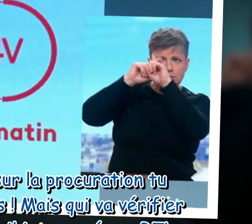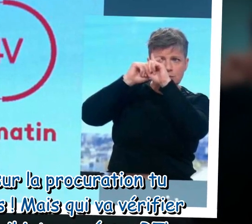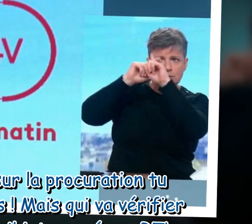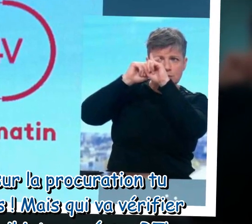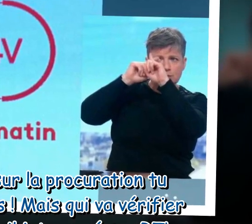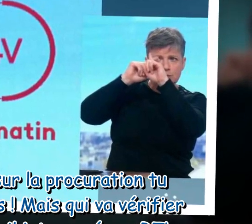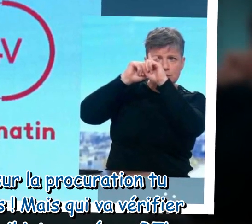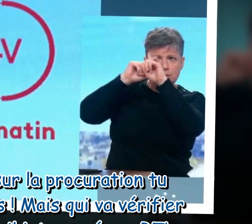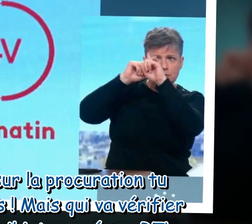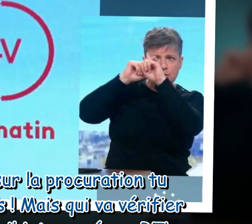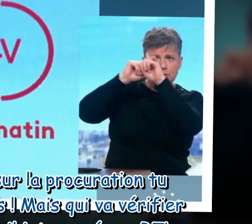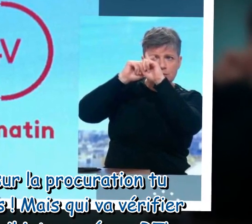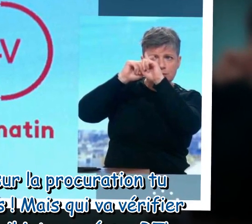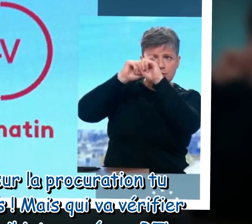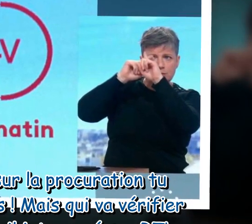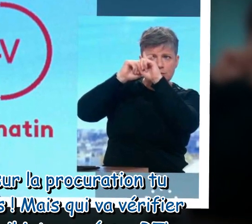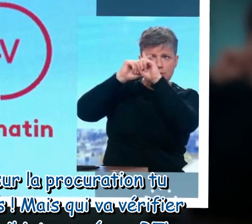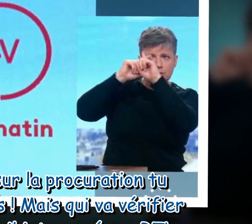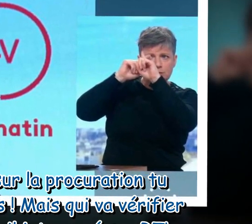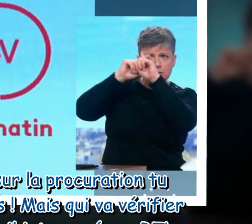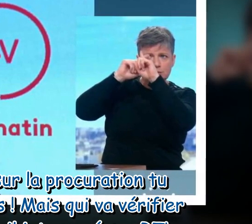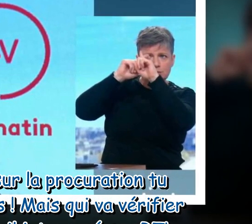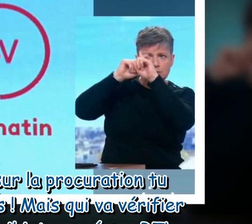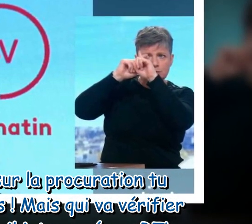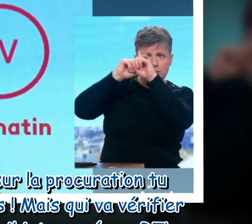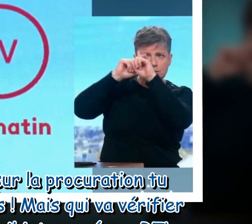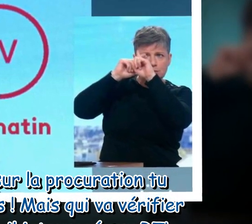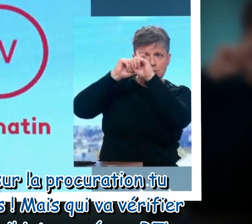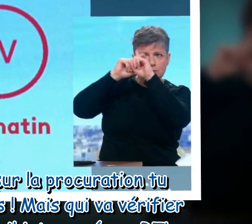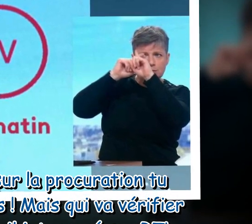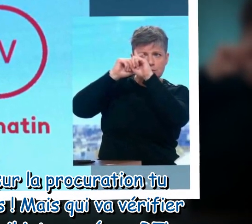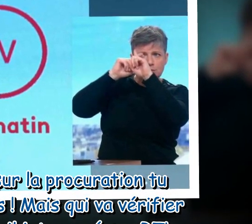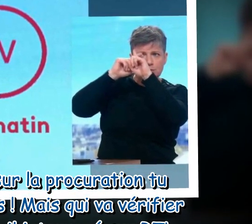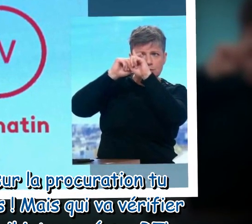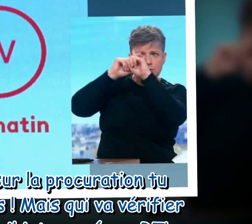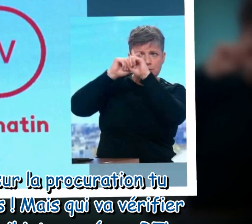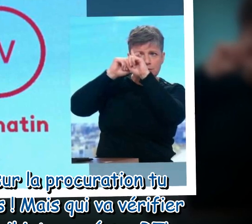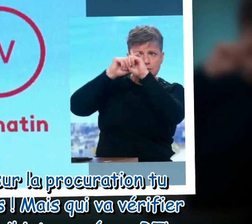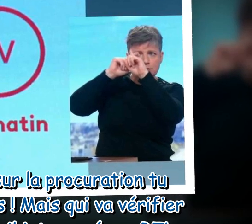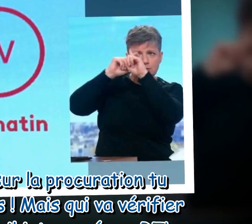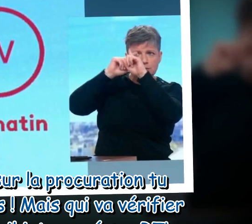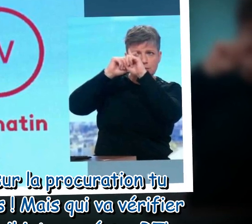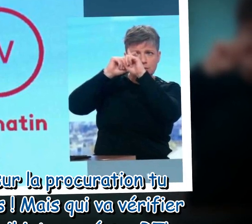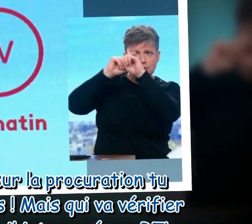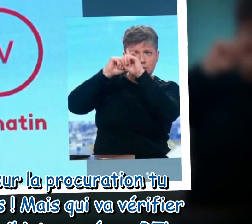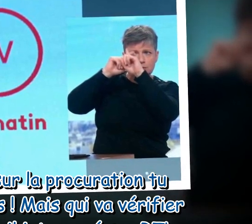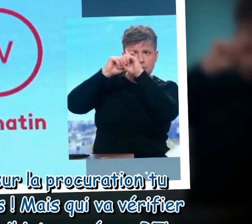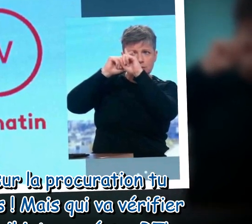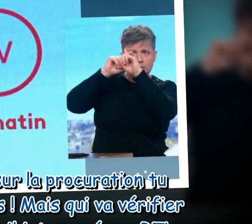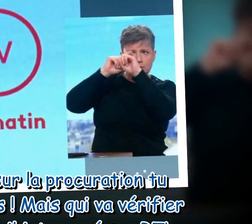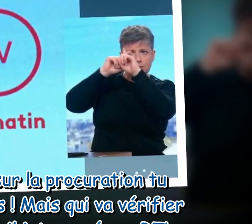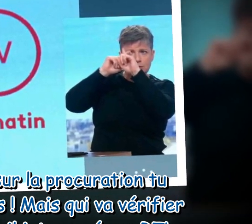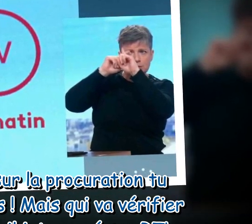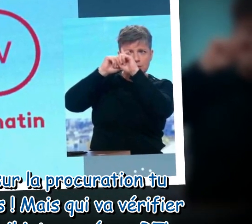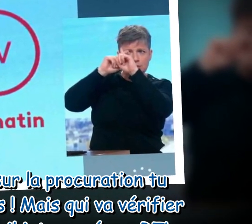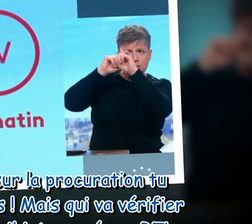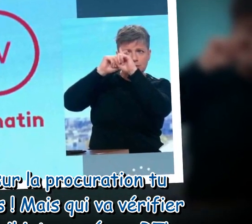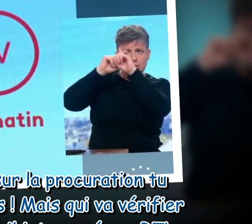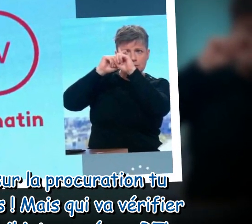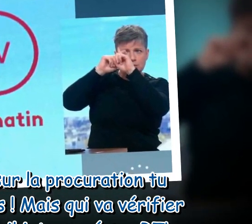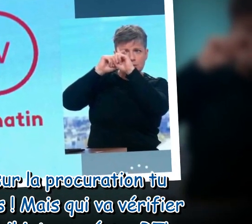LS vont mettre je sais qui. Si sur la procuration tu pouvais mettre pour qui tu votes. Mais qui va vérifier comme si IST